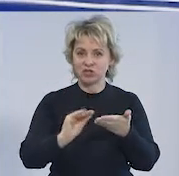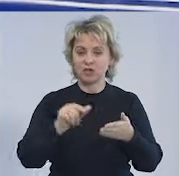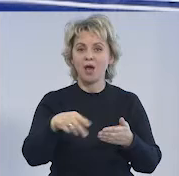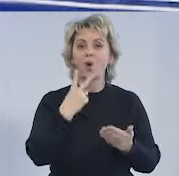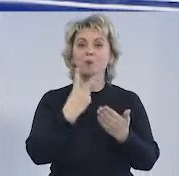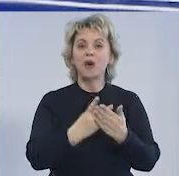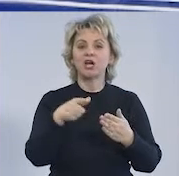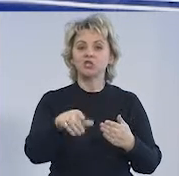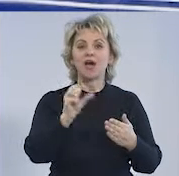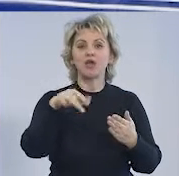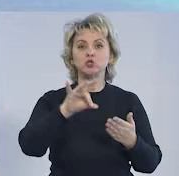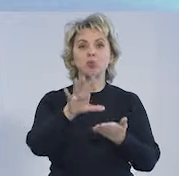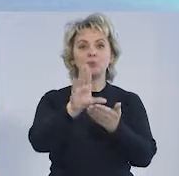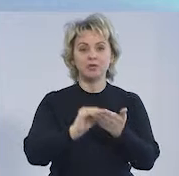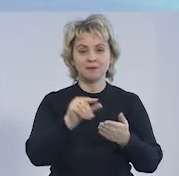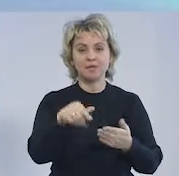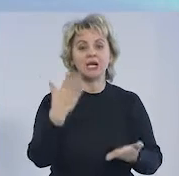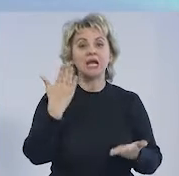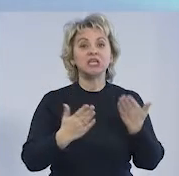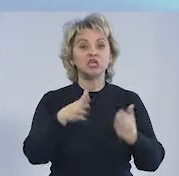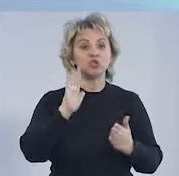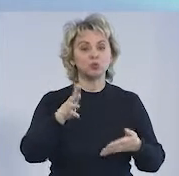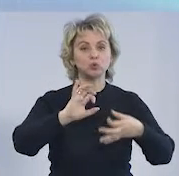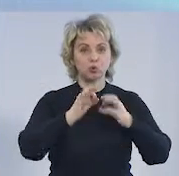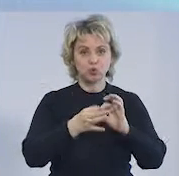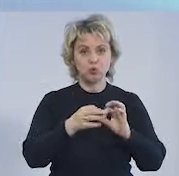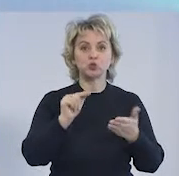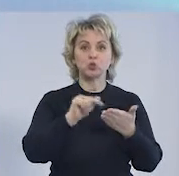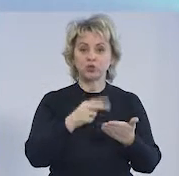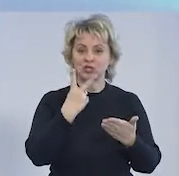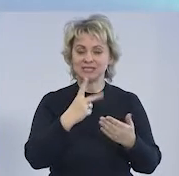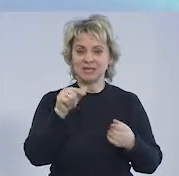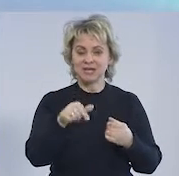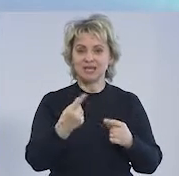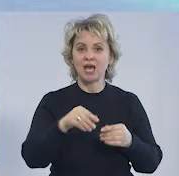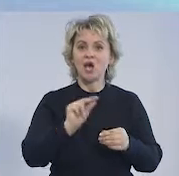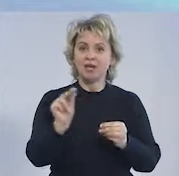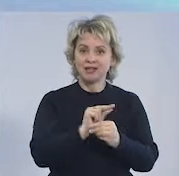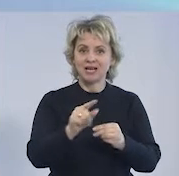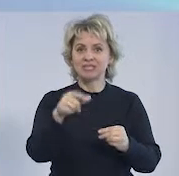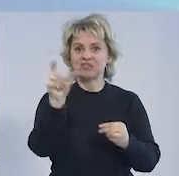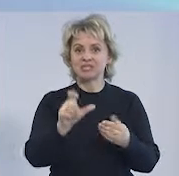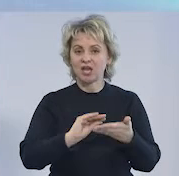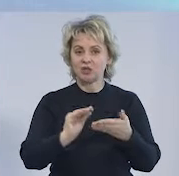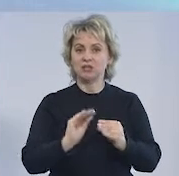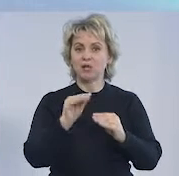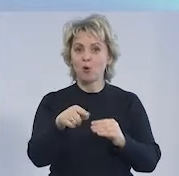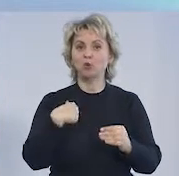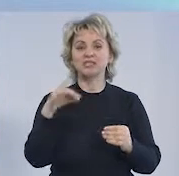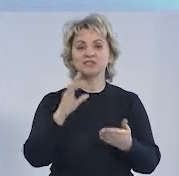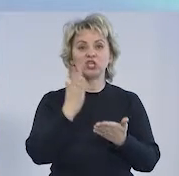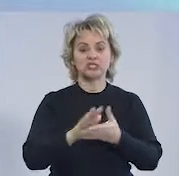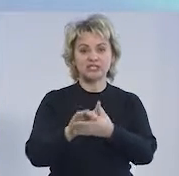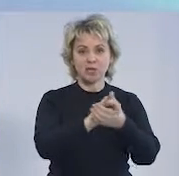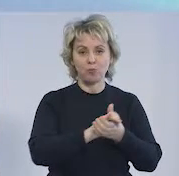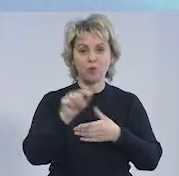И покажите, Артем, пример. Вот. Если будут сложности с точки зрения редактирования статьи, то у нас в Ростове есть